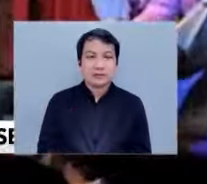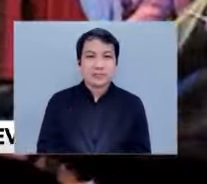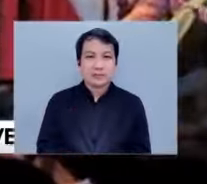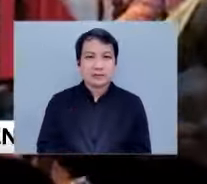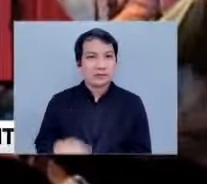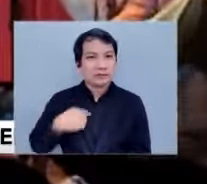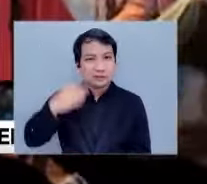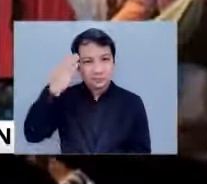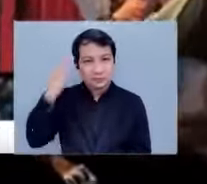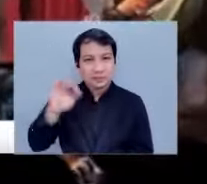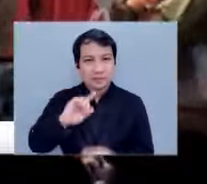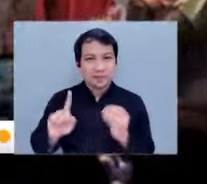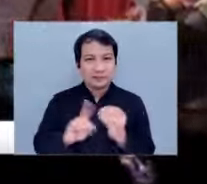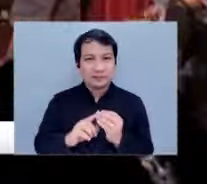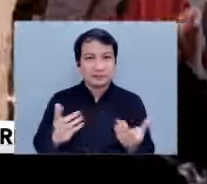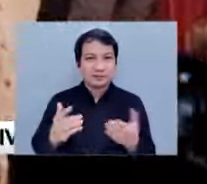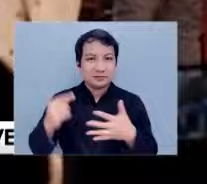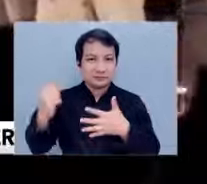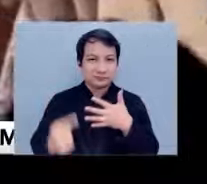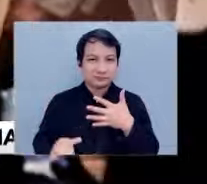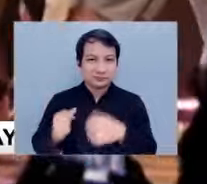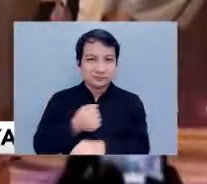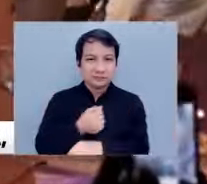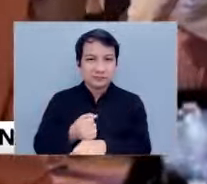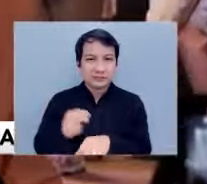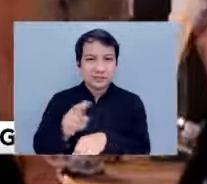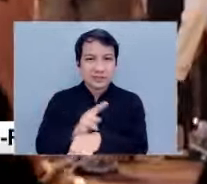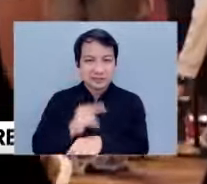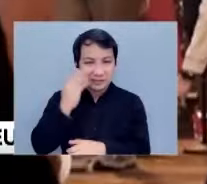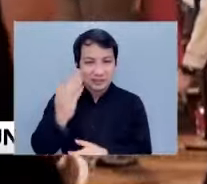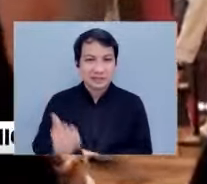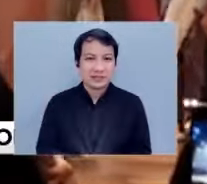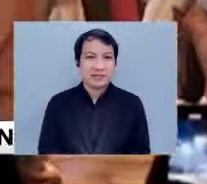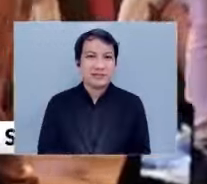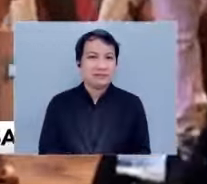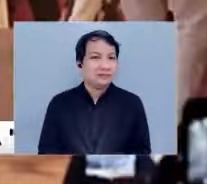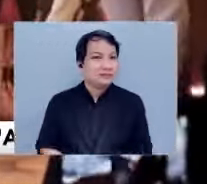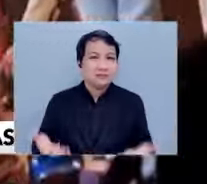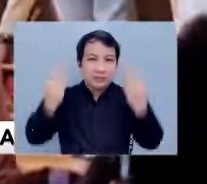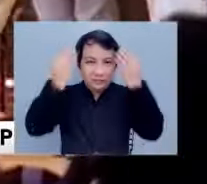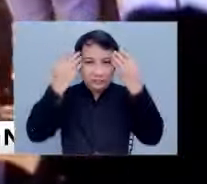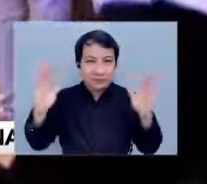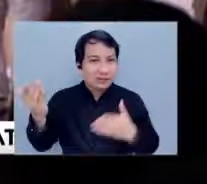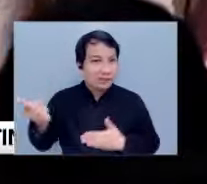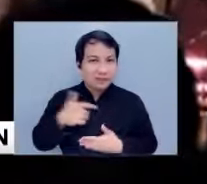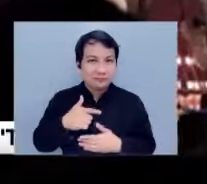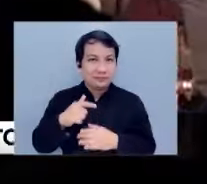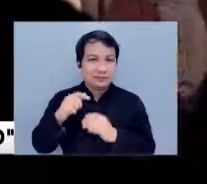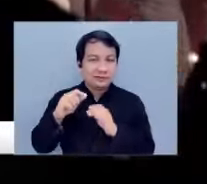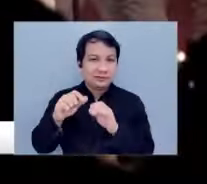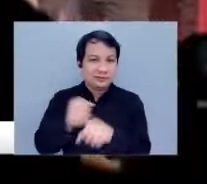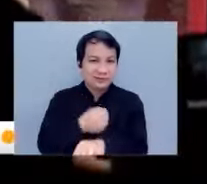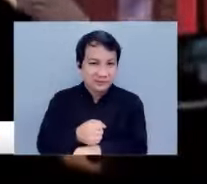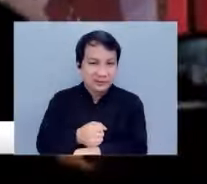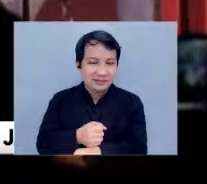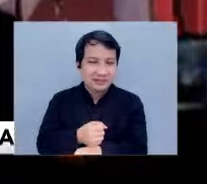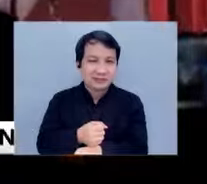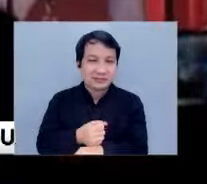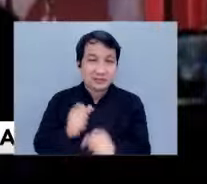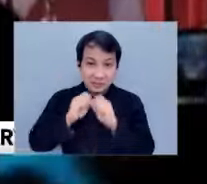kung ano. Pero may na kayo sa list ng songs na mukhang gagamitin. Wala pa. Wala. Oo. Surprise din. So, masusurprise din